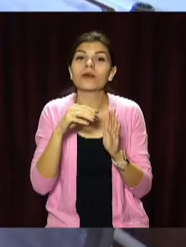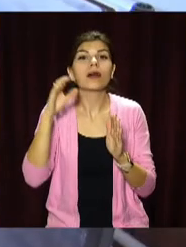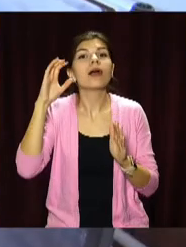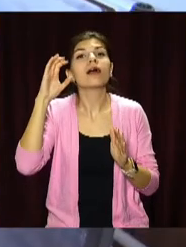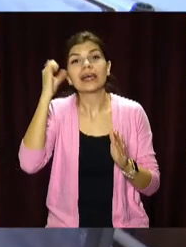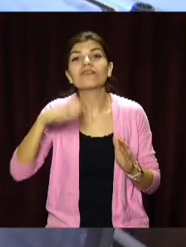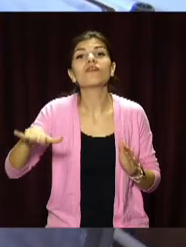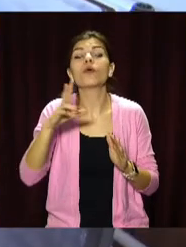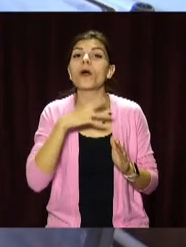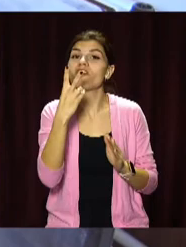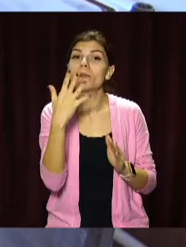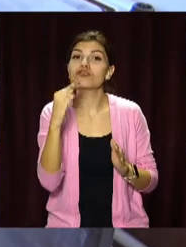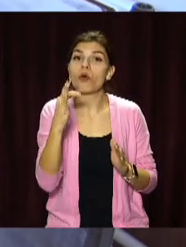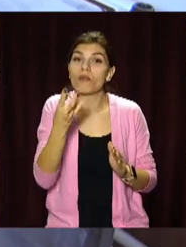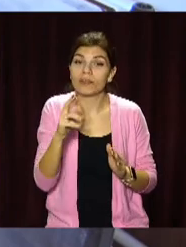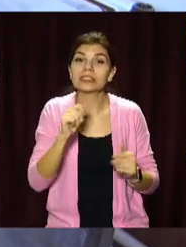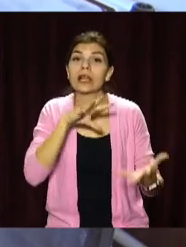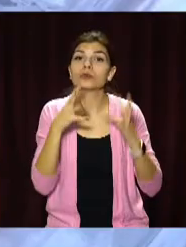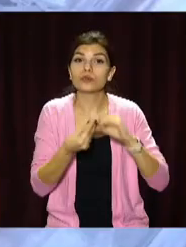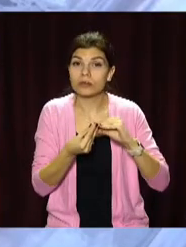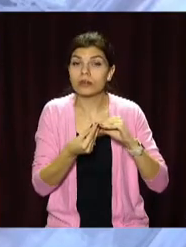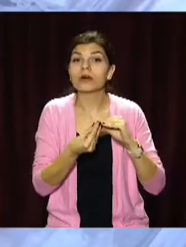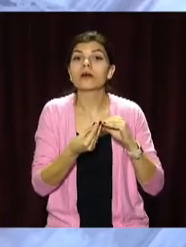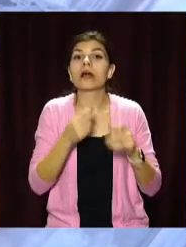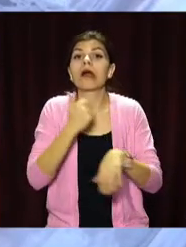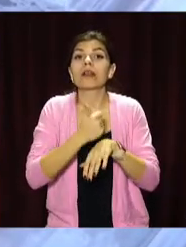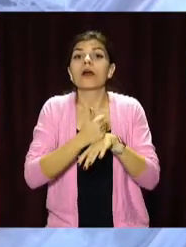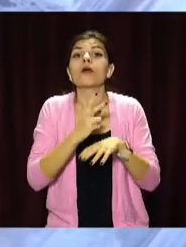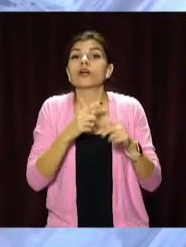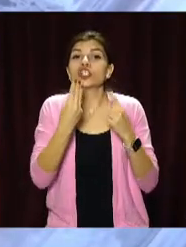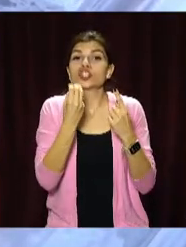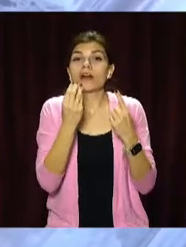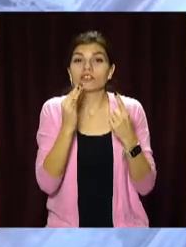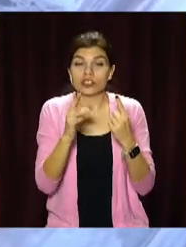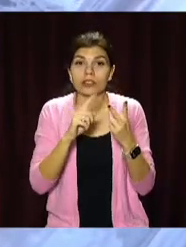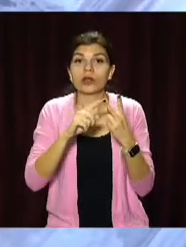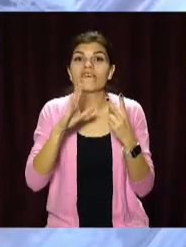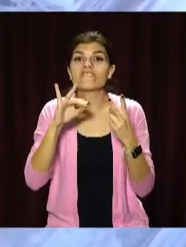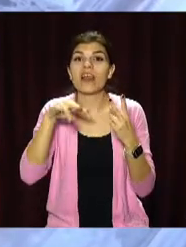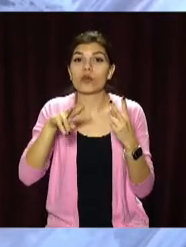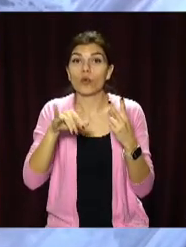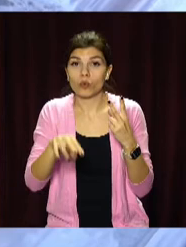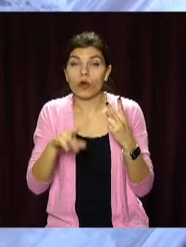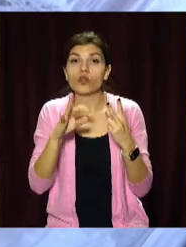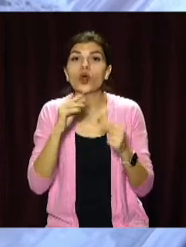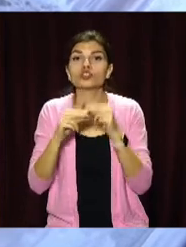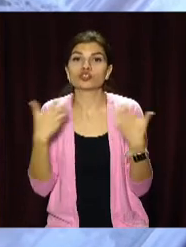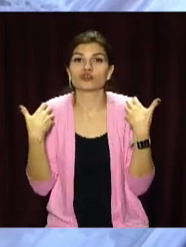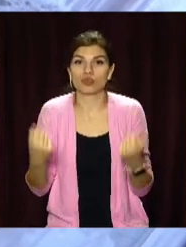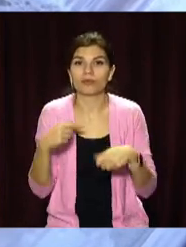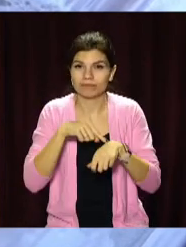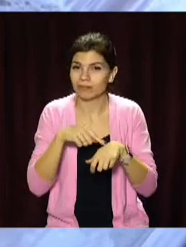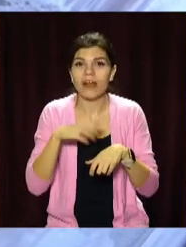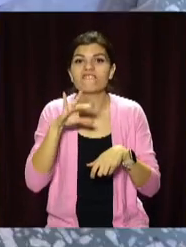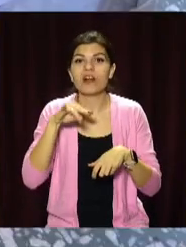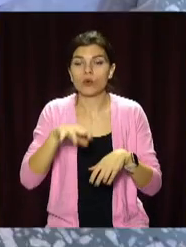Рогу відбувся 25 жовтня. За його результатами лідерами стали Дмитро Шевчик і Юрій Вілкул. Однак через стан здоров'я Вілкул